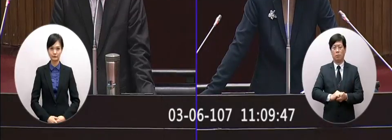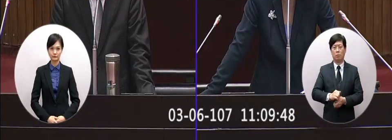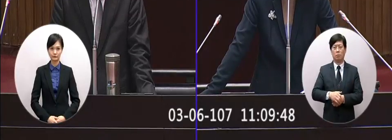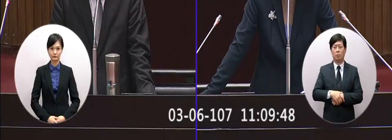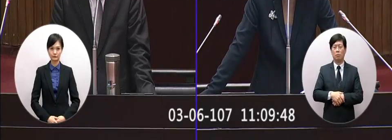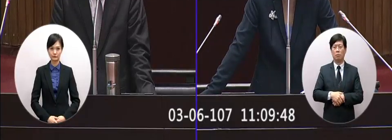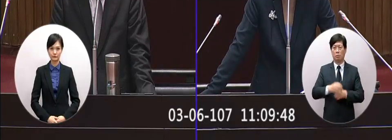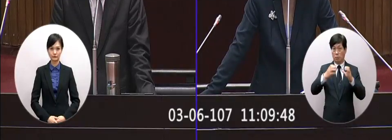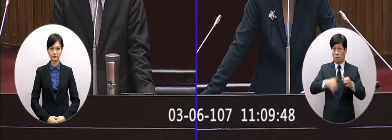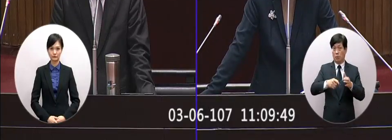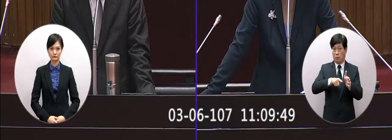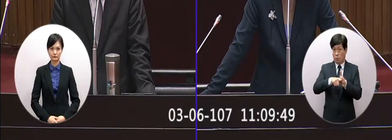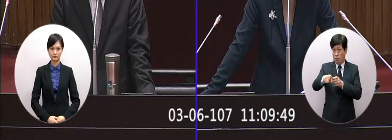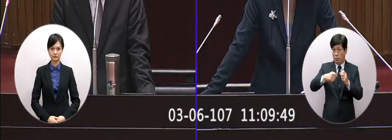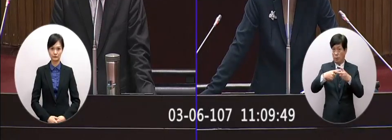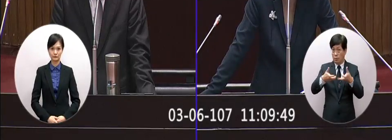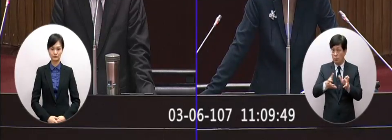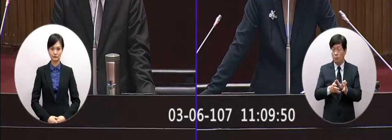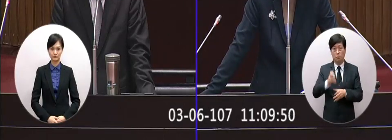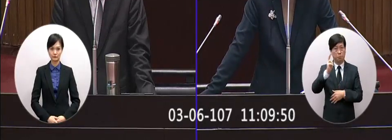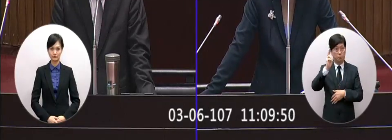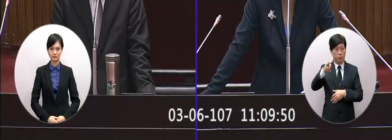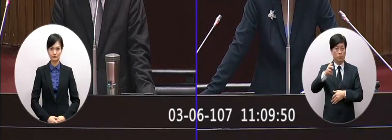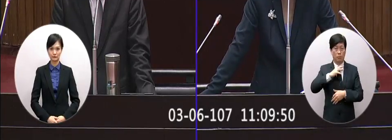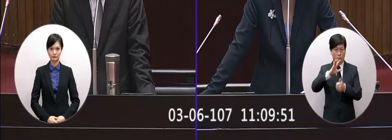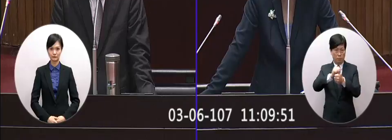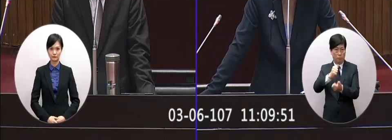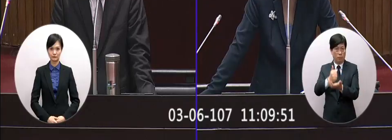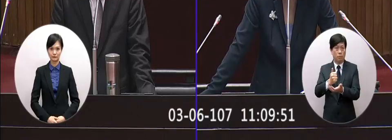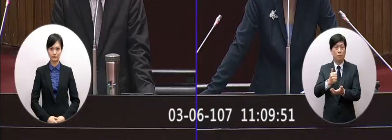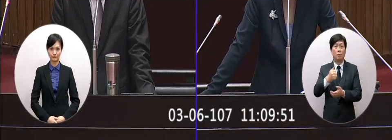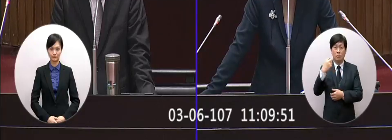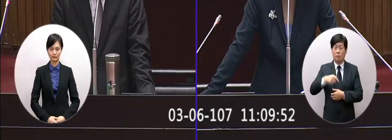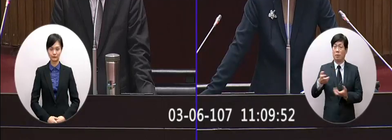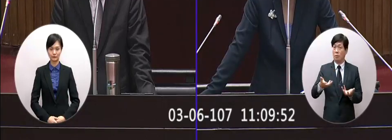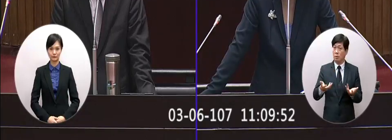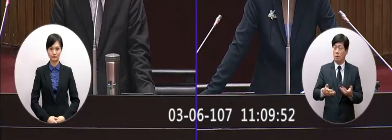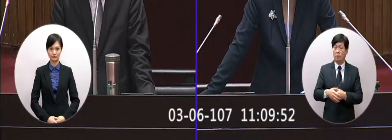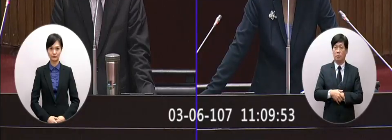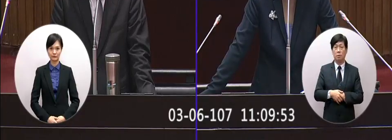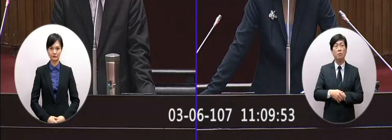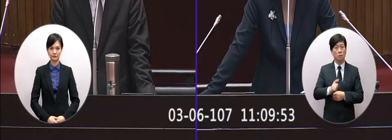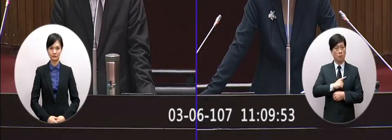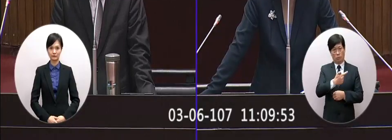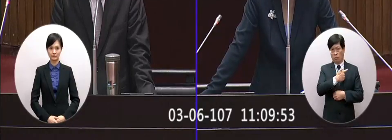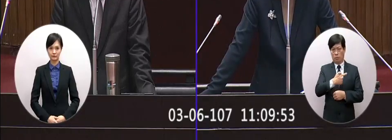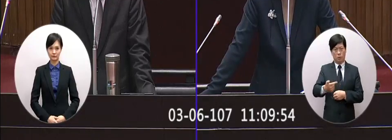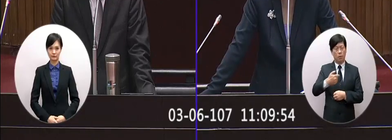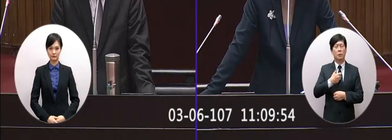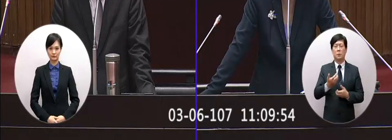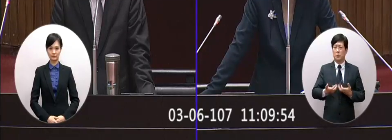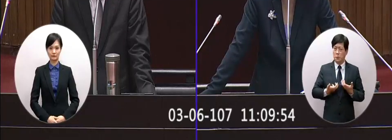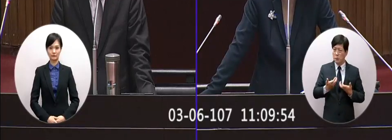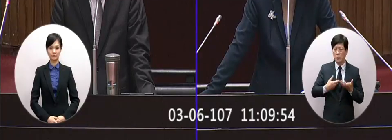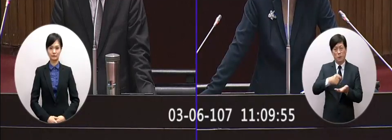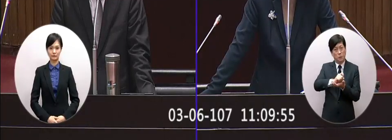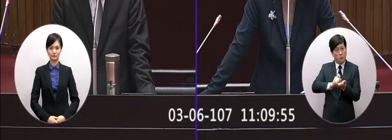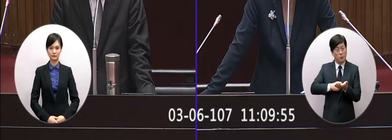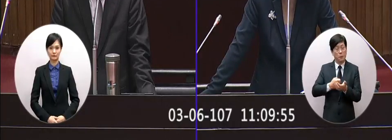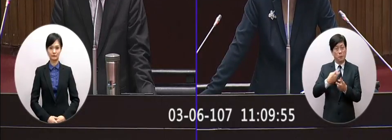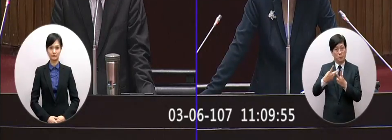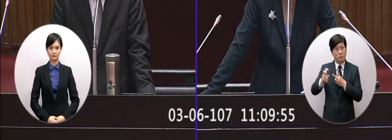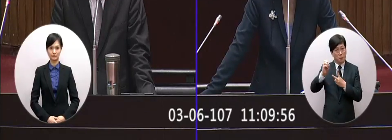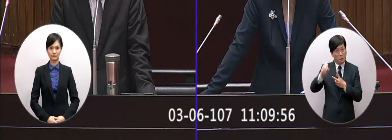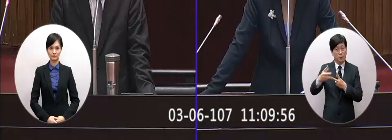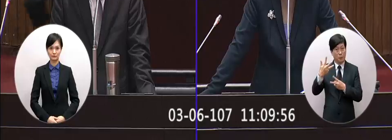你马上成立的专案小组，然后呢马上就缉捕到案，然后整件事件呢你还非常有温度的写的给的八田雨衣